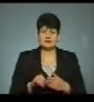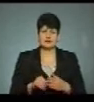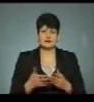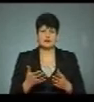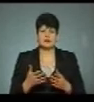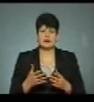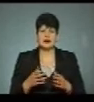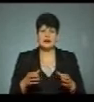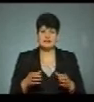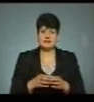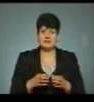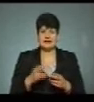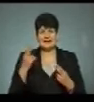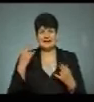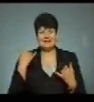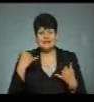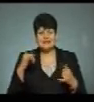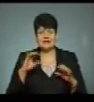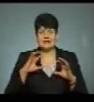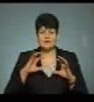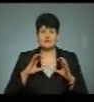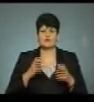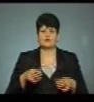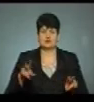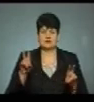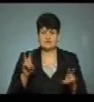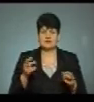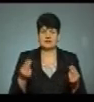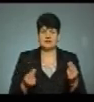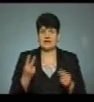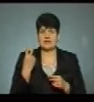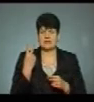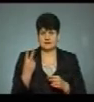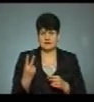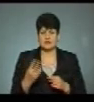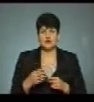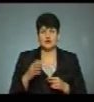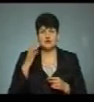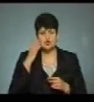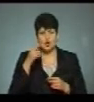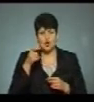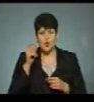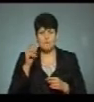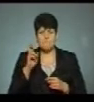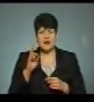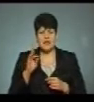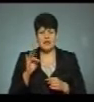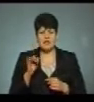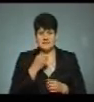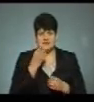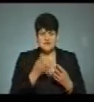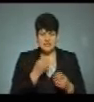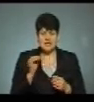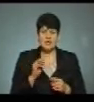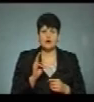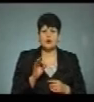ансамблю бандуристів «Дивосвіт» Тернопільського районного будинку культури зіграли 2 твори – «Чорнобривці» та «Коломийка», і заслужений артист України